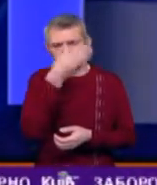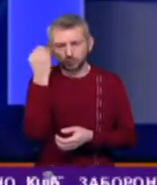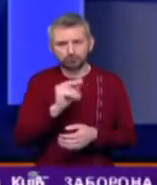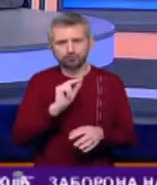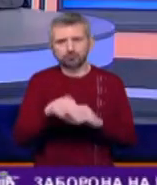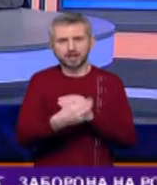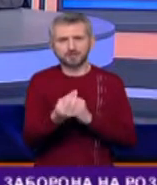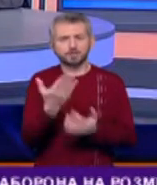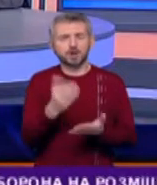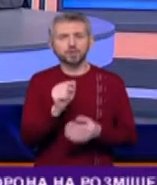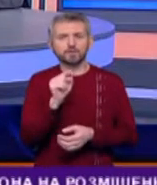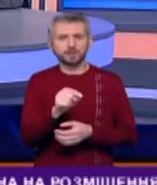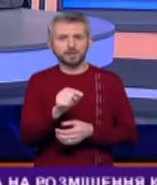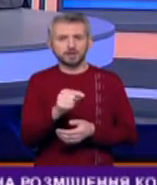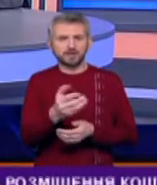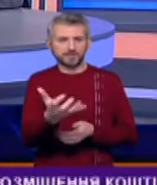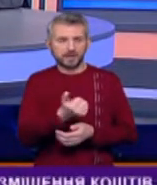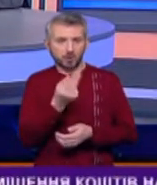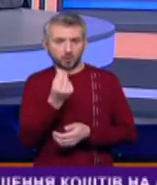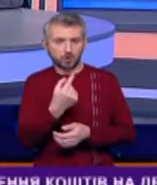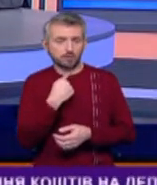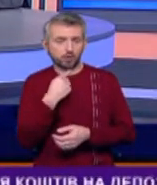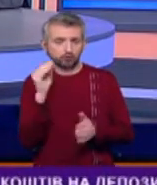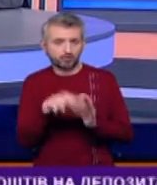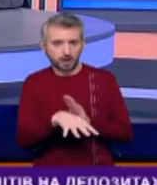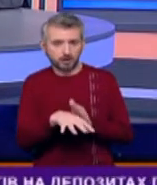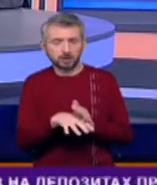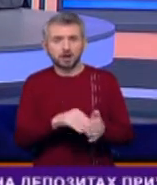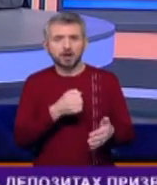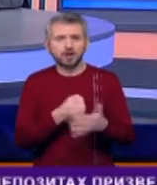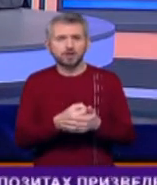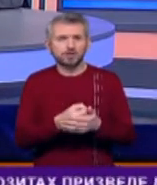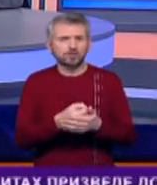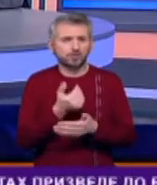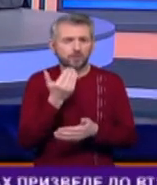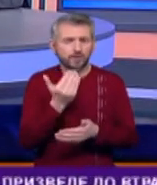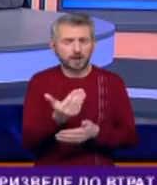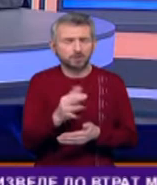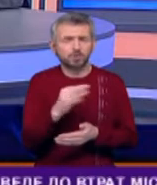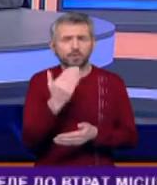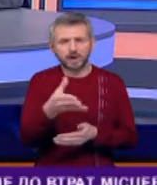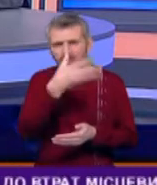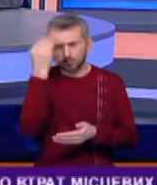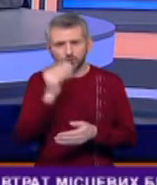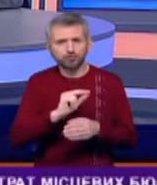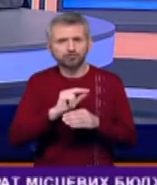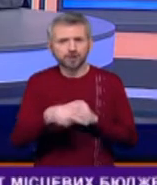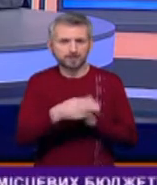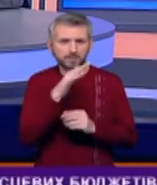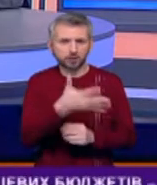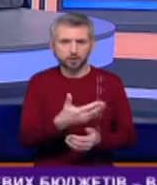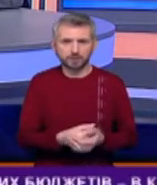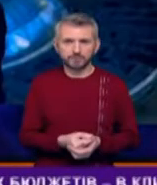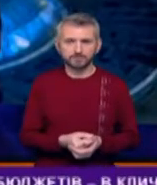через, якщо ви, знову ж таки, взяли гроші і проголосували, через до вас А коли... про вас забудуть через 5 років.